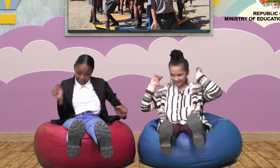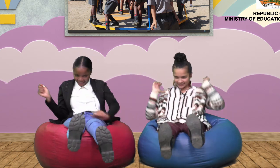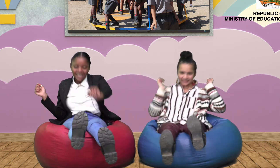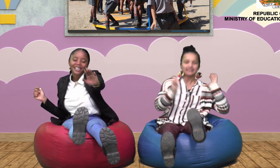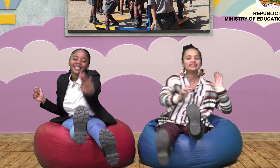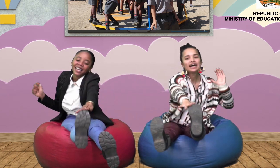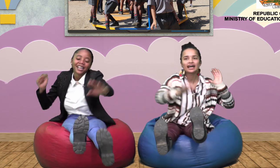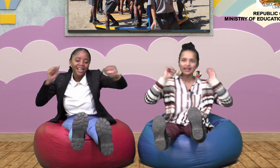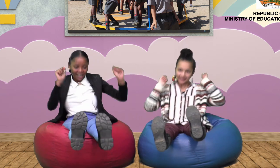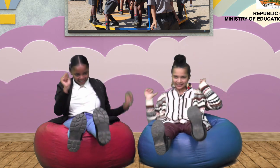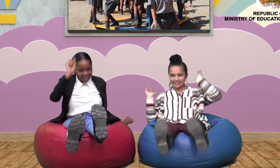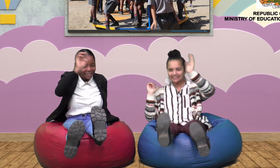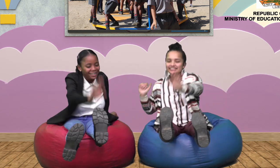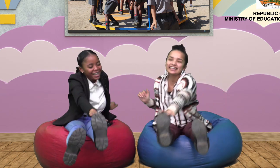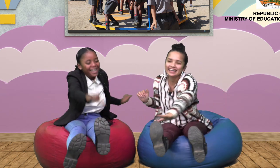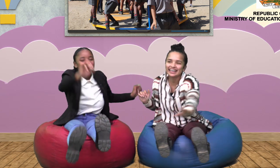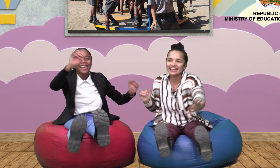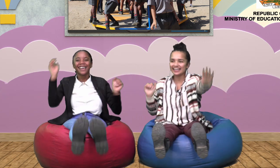8 9